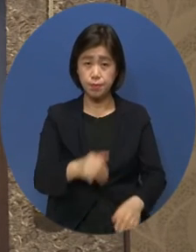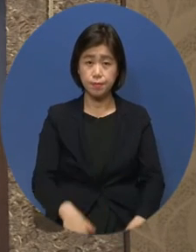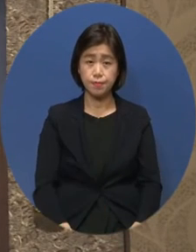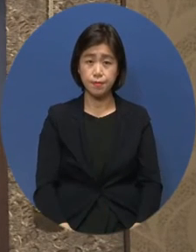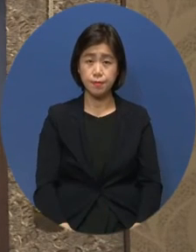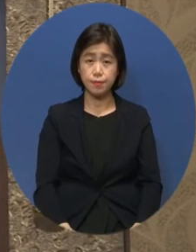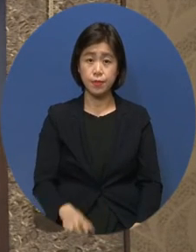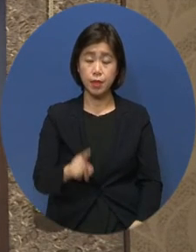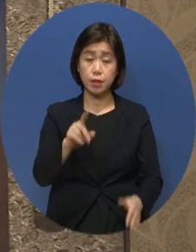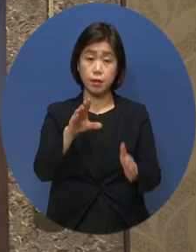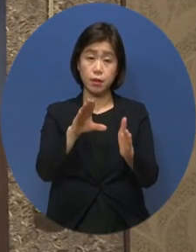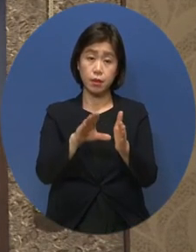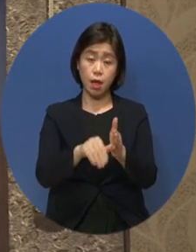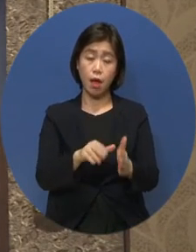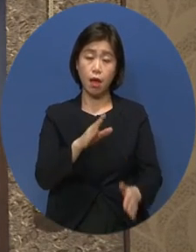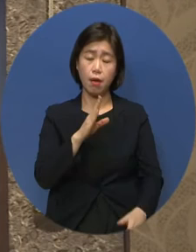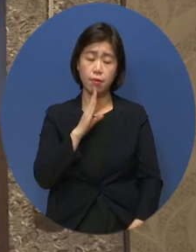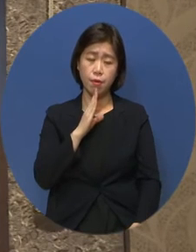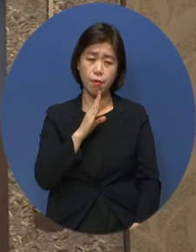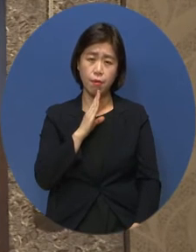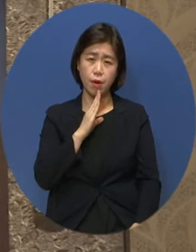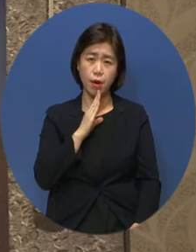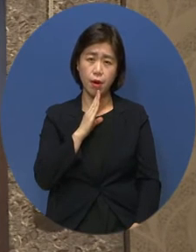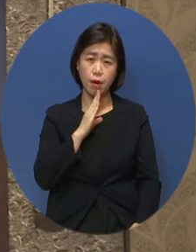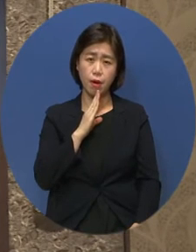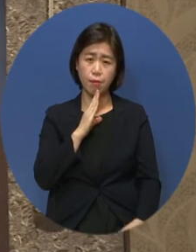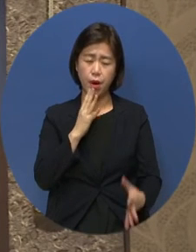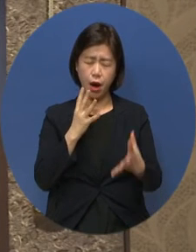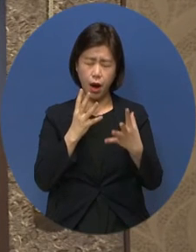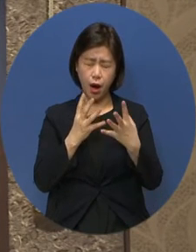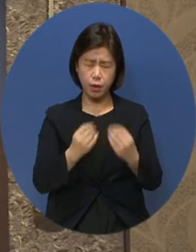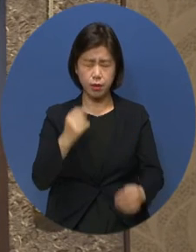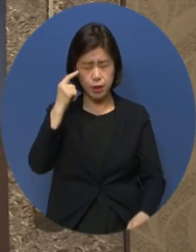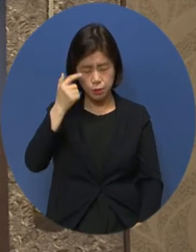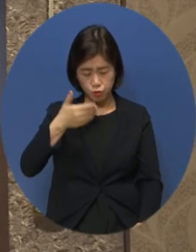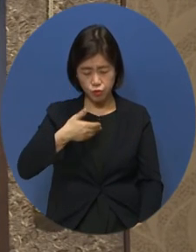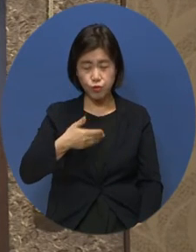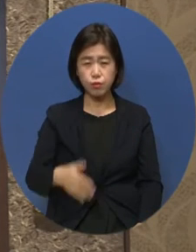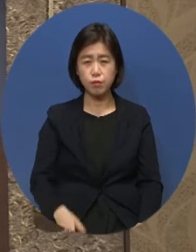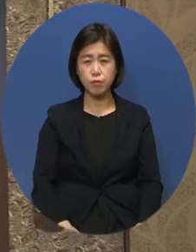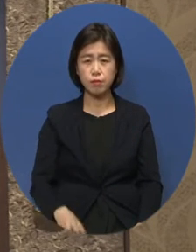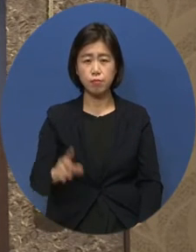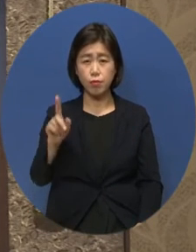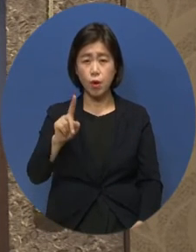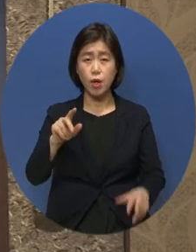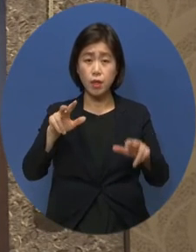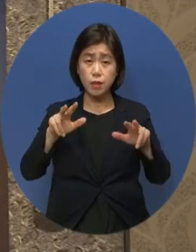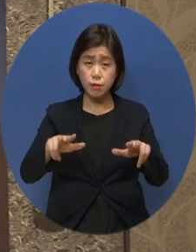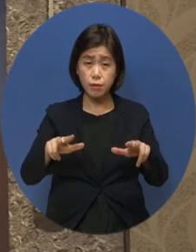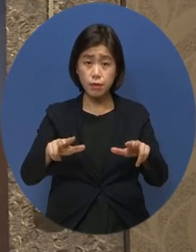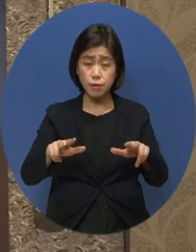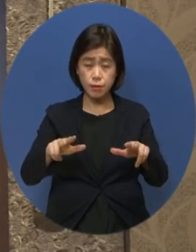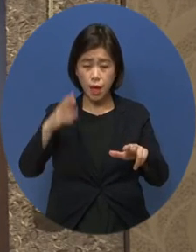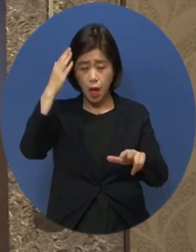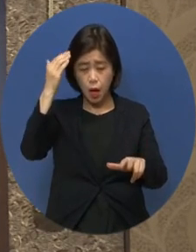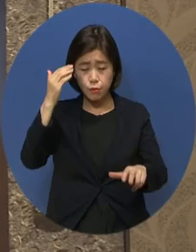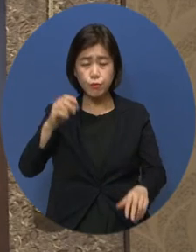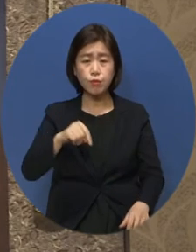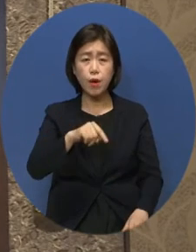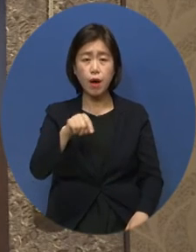그 때 참으로 많은 방문을 했습니다 이 땅의 수많은 종교인들이 있고 수많은 종교가 있고